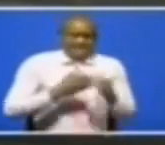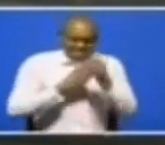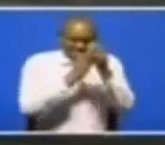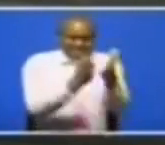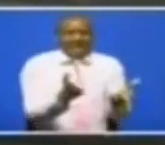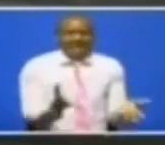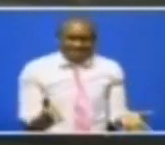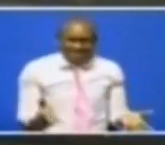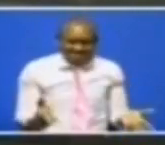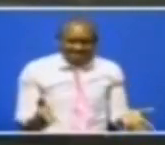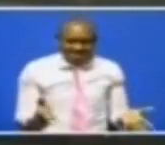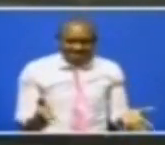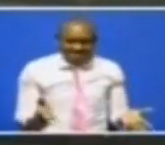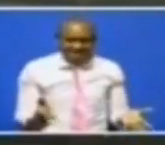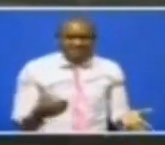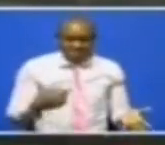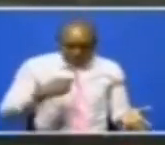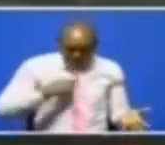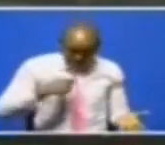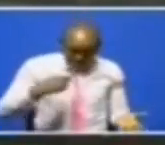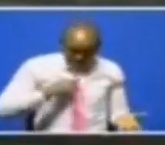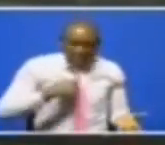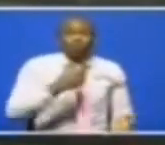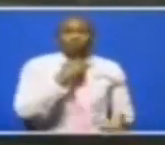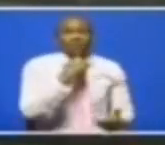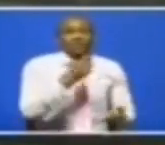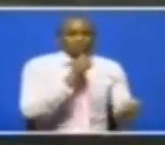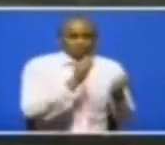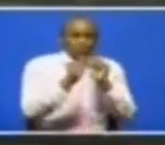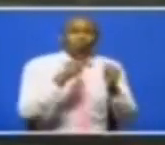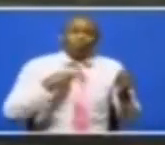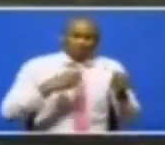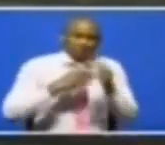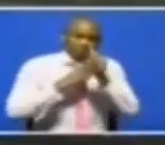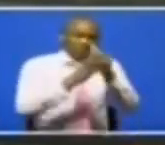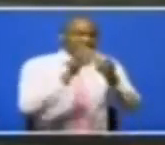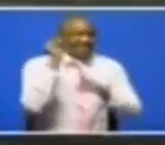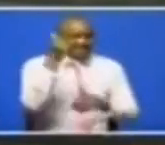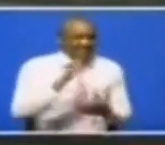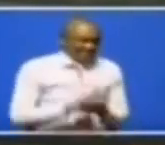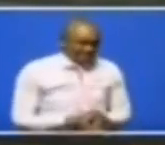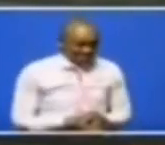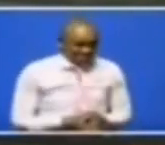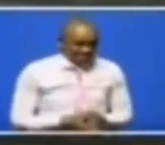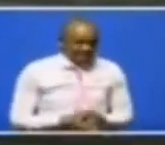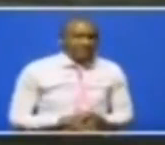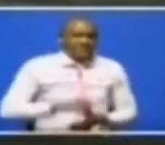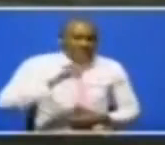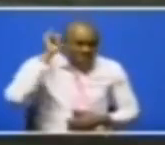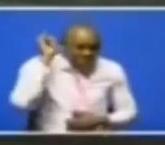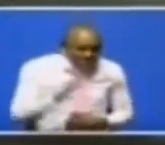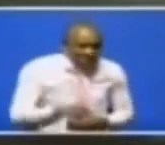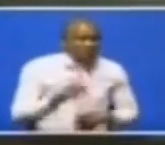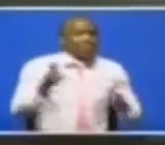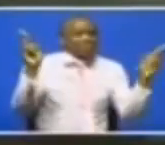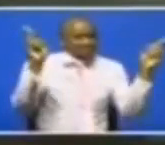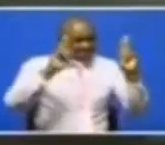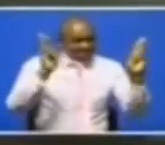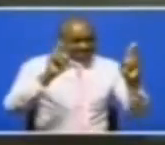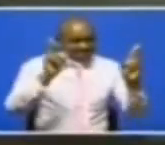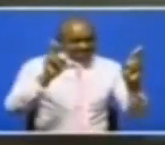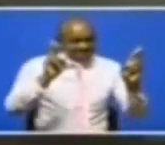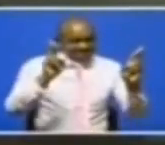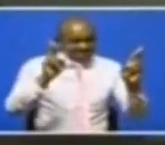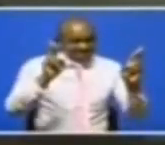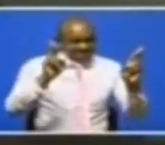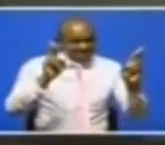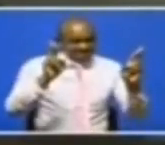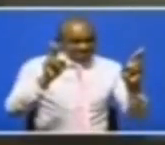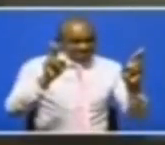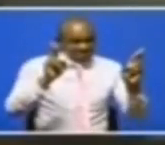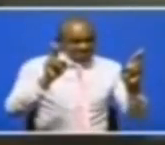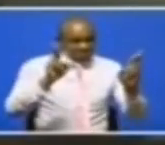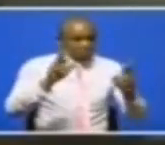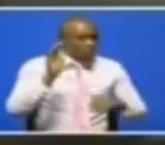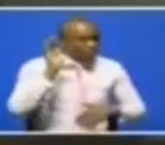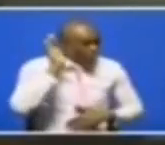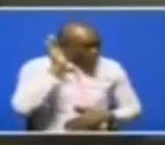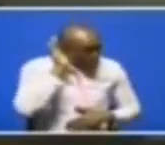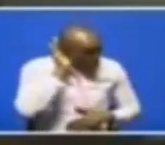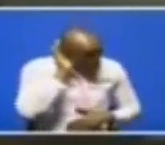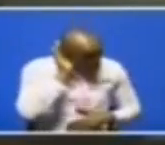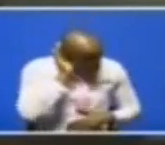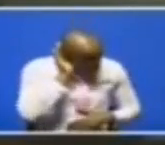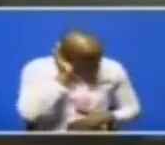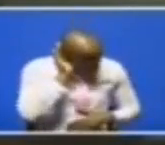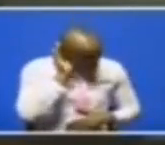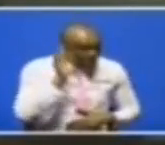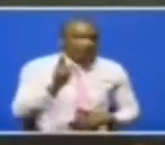kiongozi ambaye anapania kuiongoza Kenya, lazima niwe tayari ku uphold the